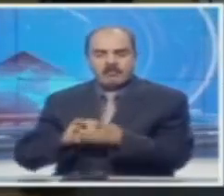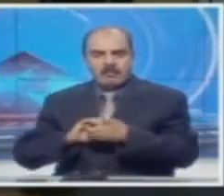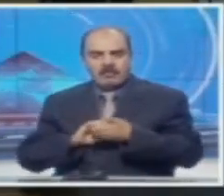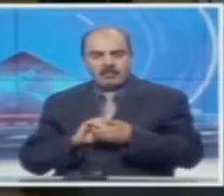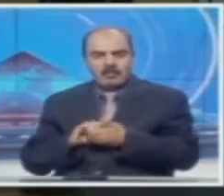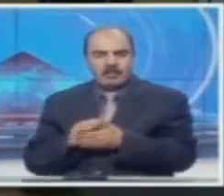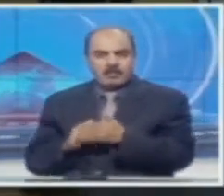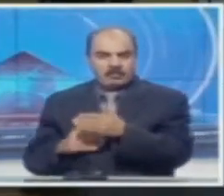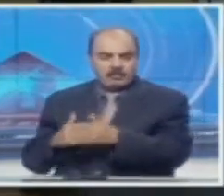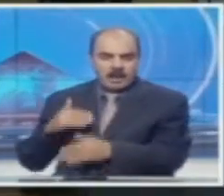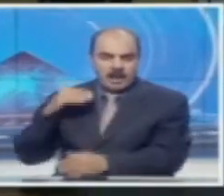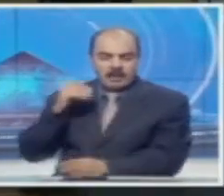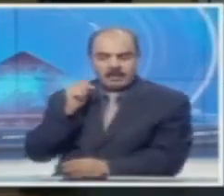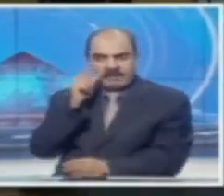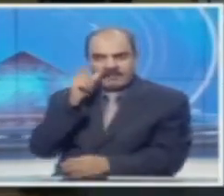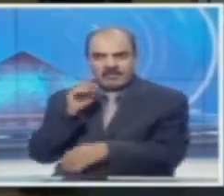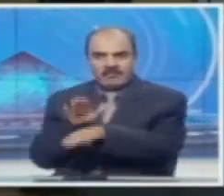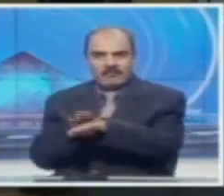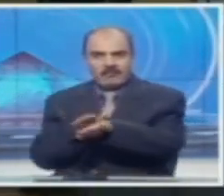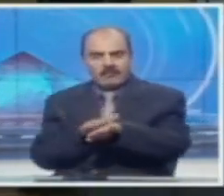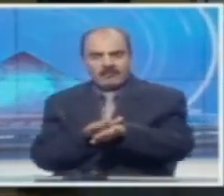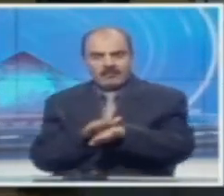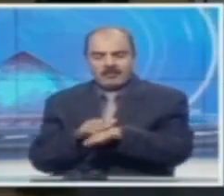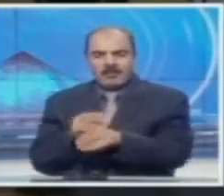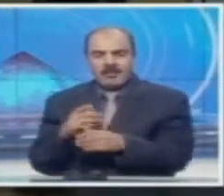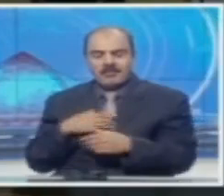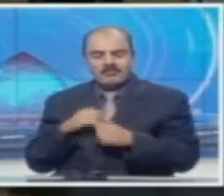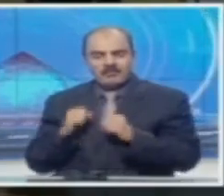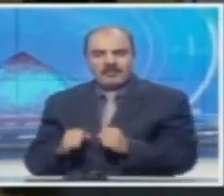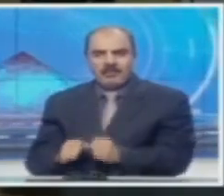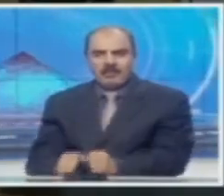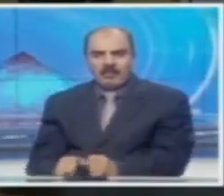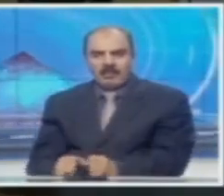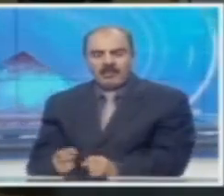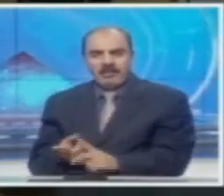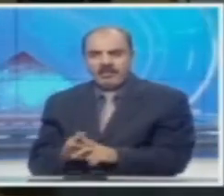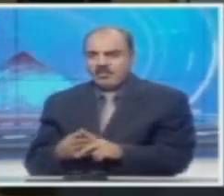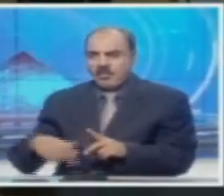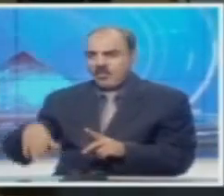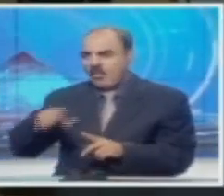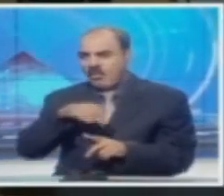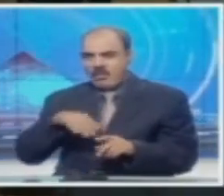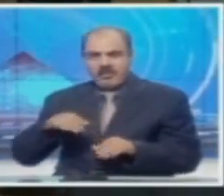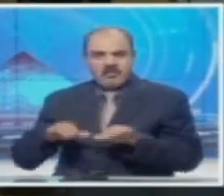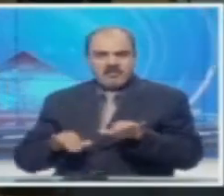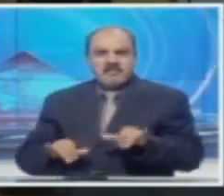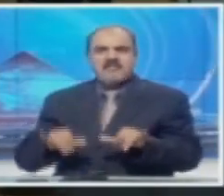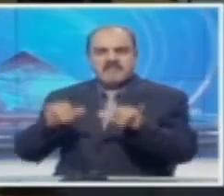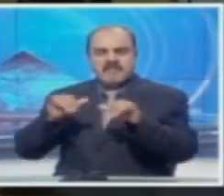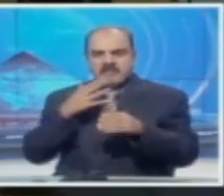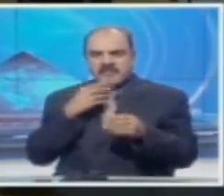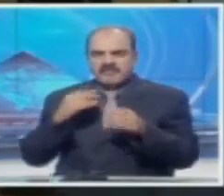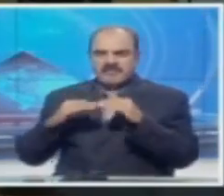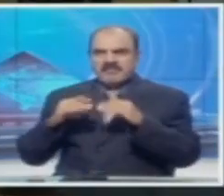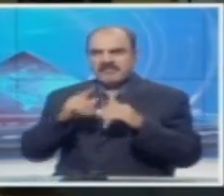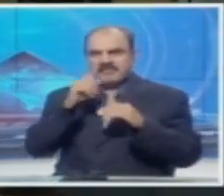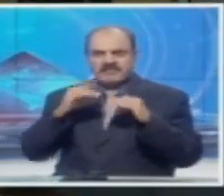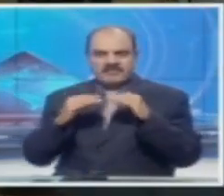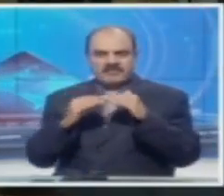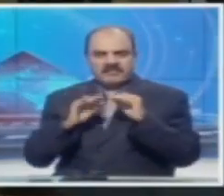يسهم في زيادة الوعي بأهمية السياحة الطبية ورفع جودة الخدمات العلاجية لمستوى التنافس الدولي.